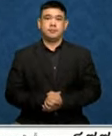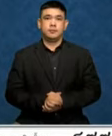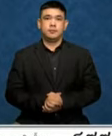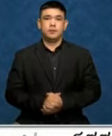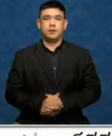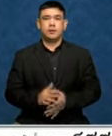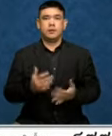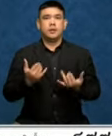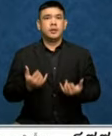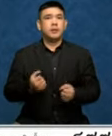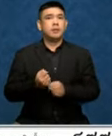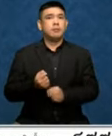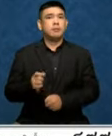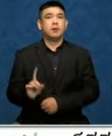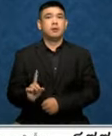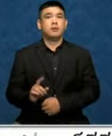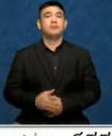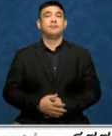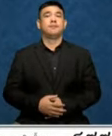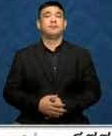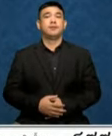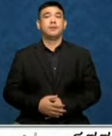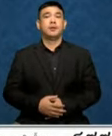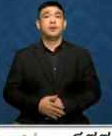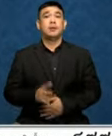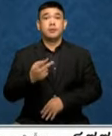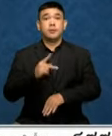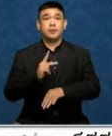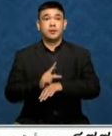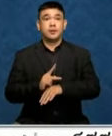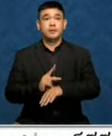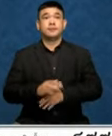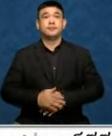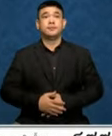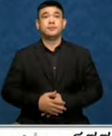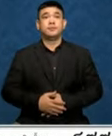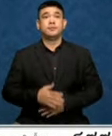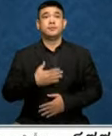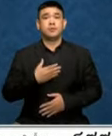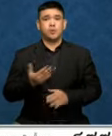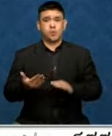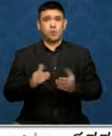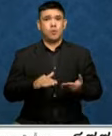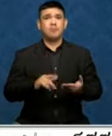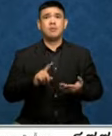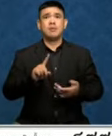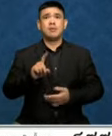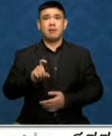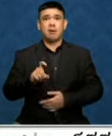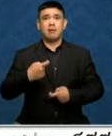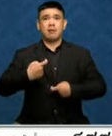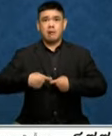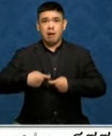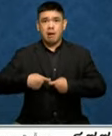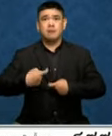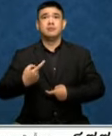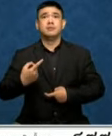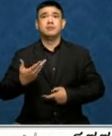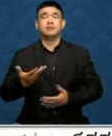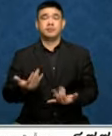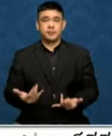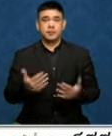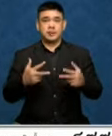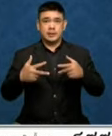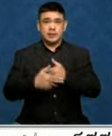อยู่แล้วเพราะฉะนั้นท่านประธานครับต้องยุบยากคนที่ถูกสัตวตัดสิทธิ์